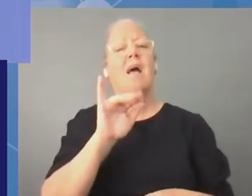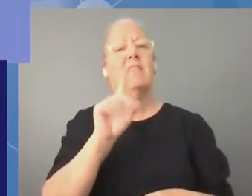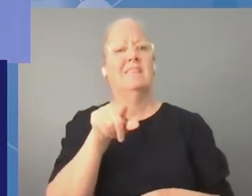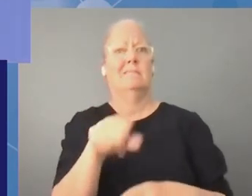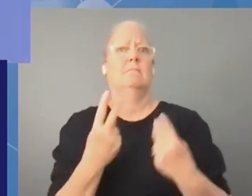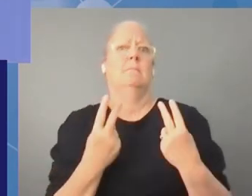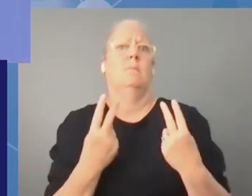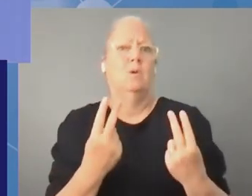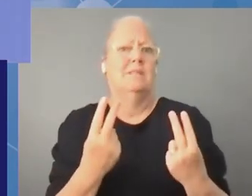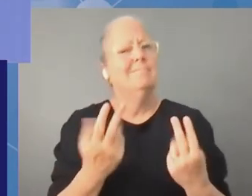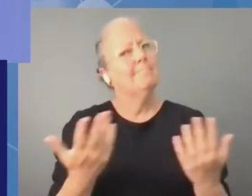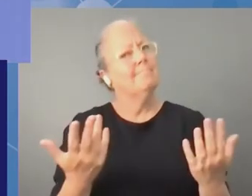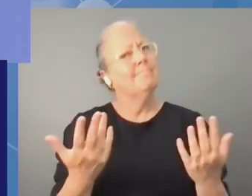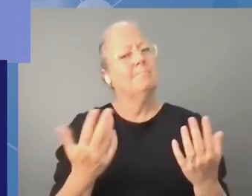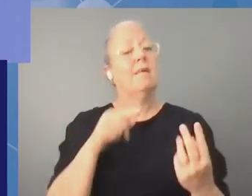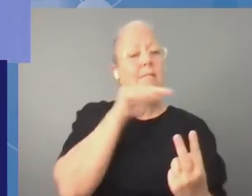度。